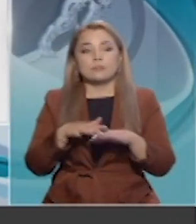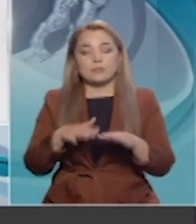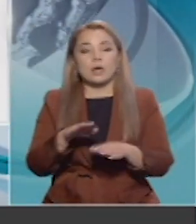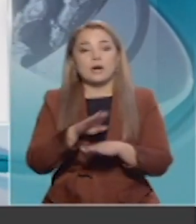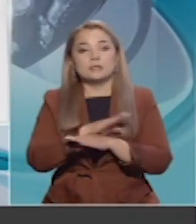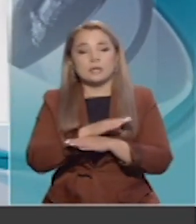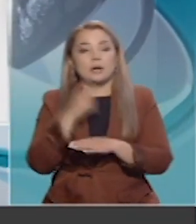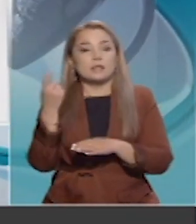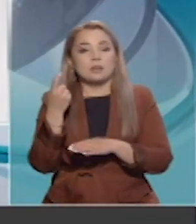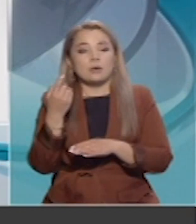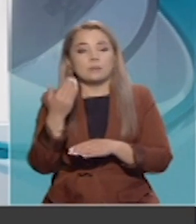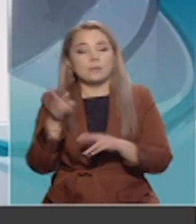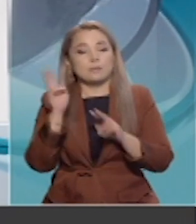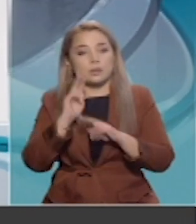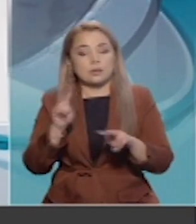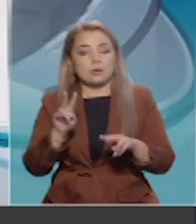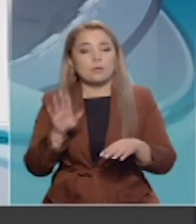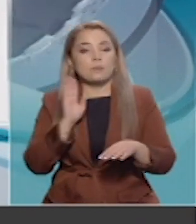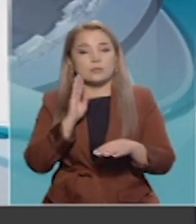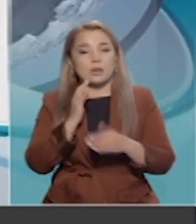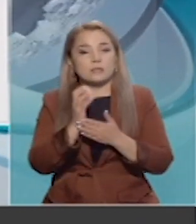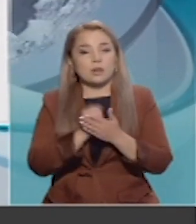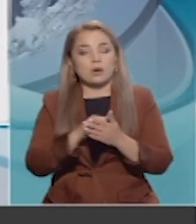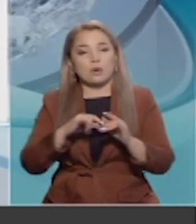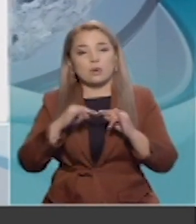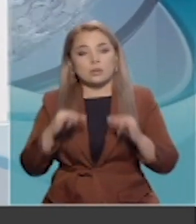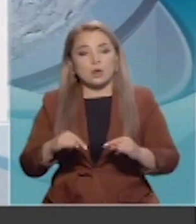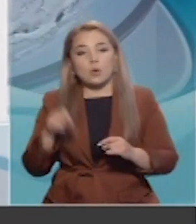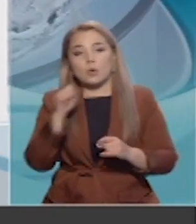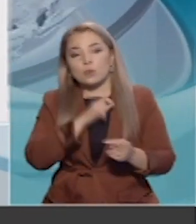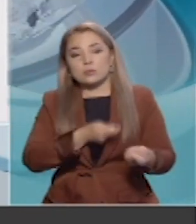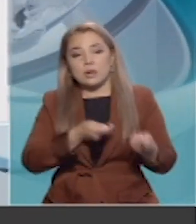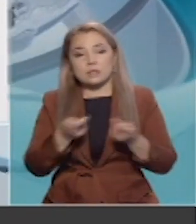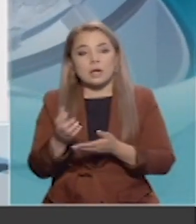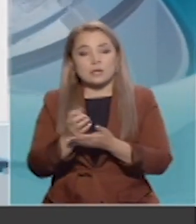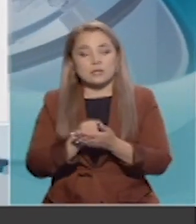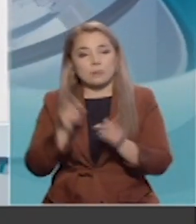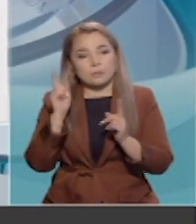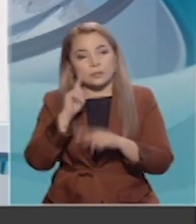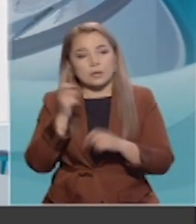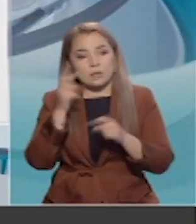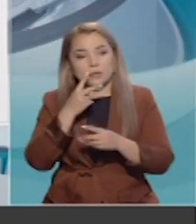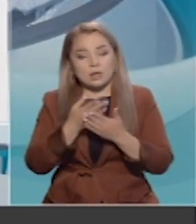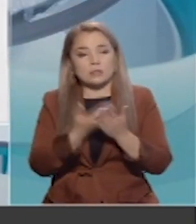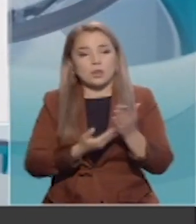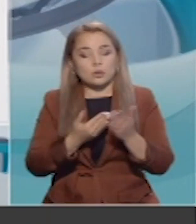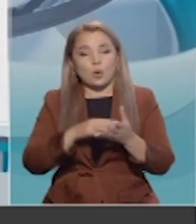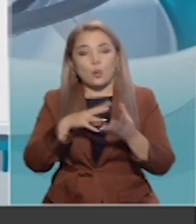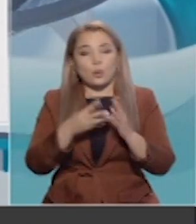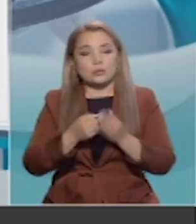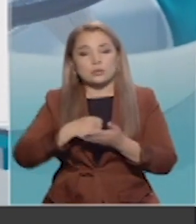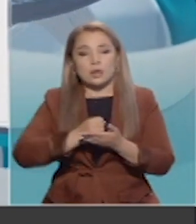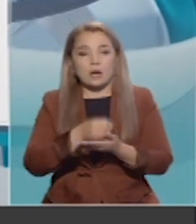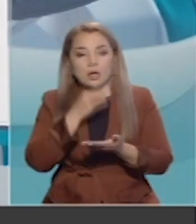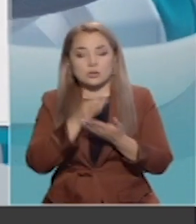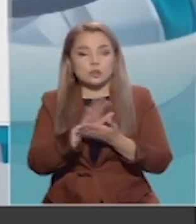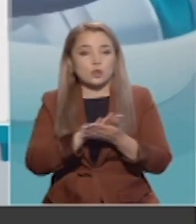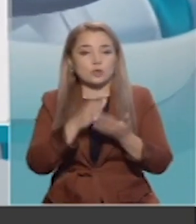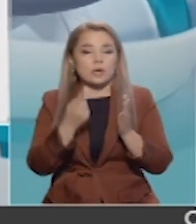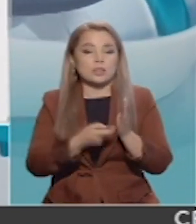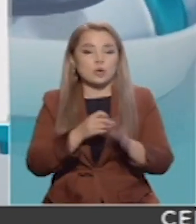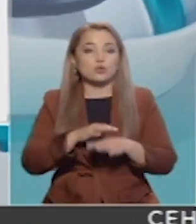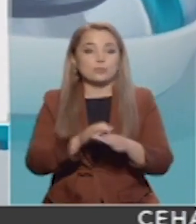Қайтыс болғандардың бірі белгісіз сұйықтық құйылған канистраны ұрлап әкеліп, үйінде сақтағаны белгілі болды. Сараптама қорытындысы әлі шыққан жоқ. Тергеу